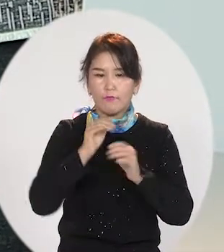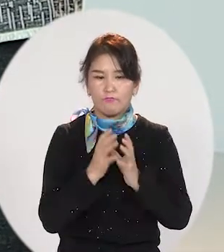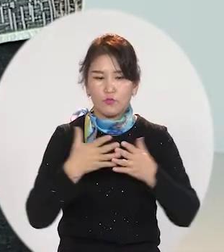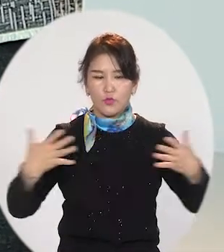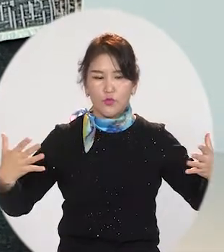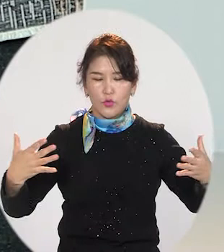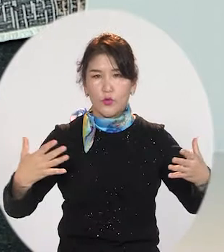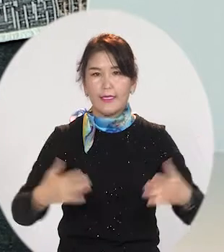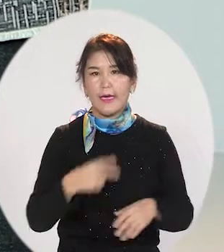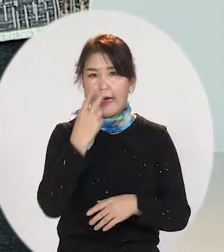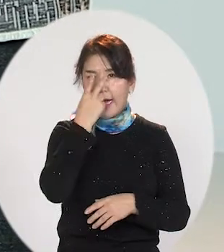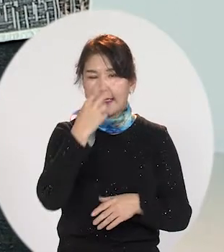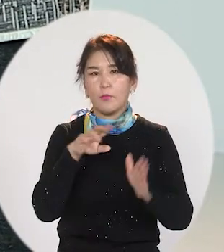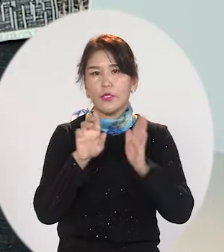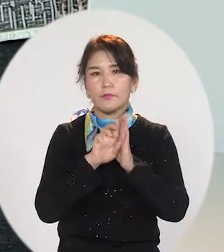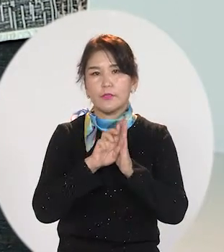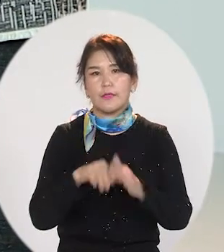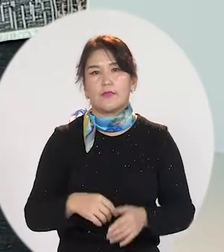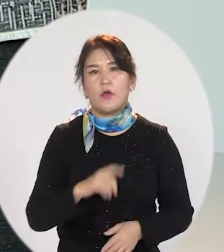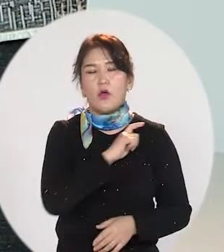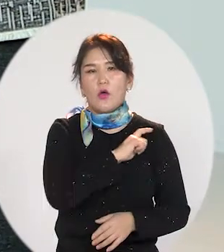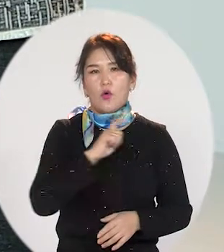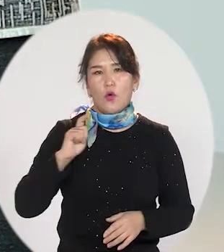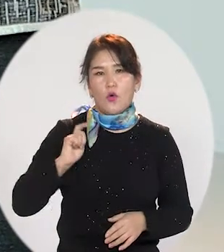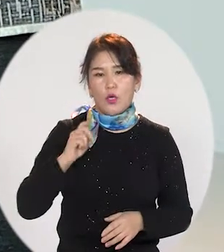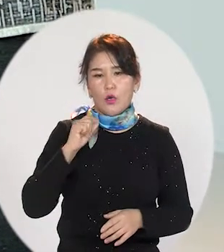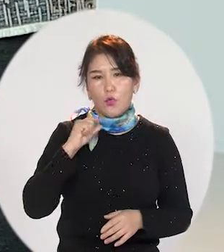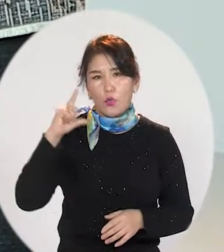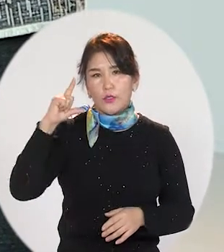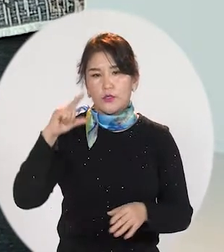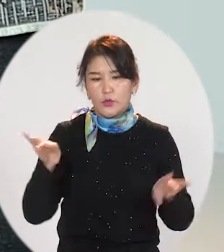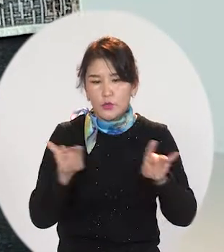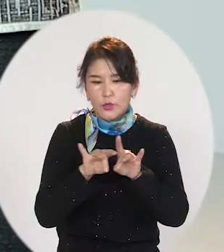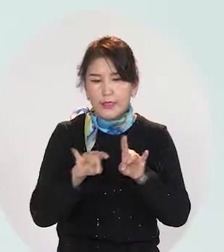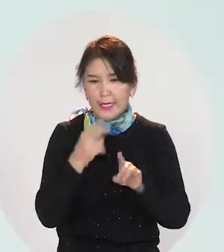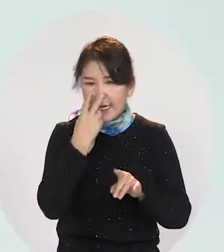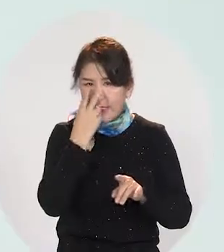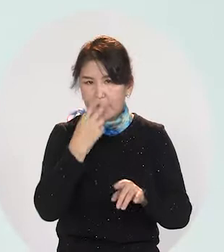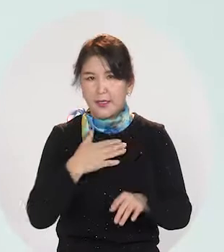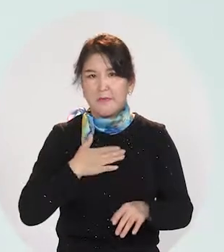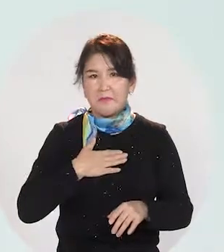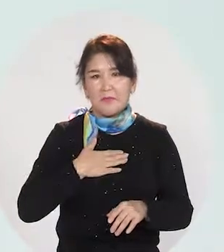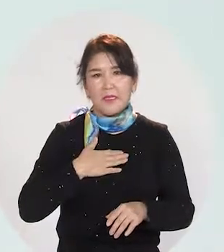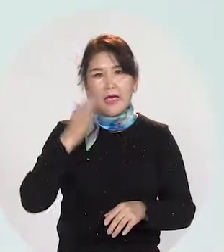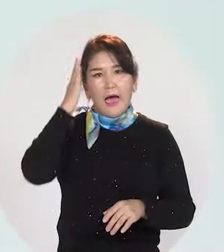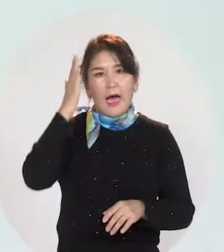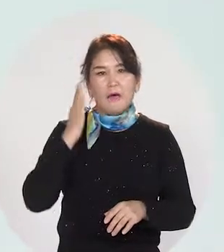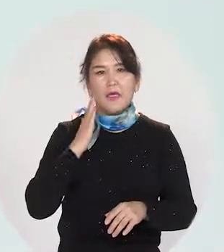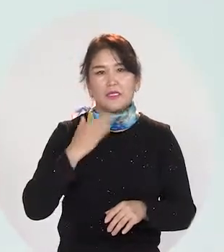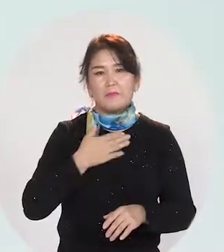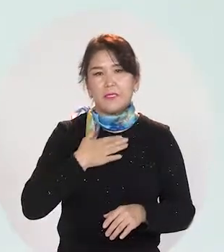ойлгож байна. За хувийн үнэт зүйлсийн хувьд ярих юм бол бид яг миний эрүүл мэнд, миний эцэг эх, миний хайртай